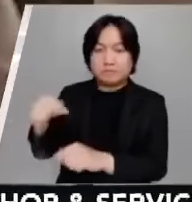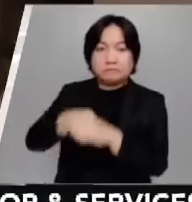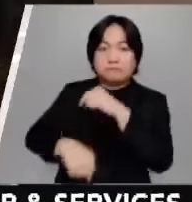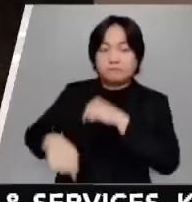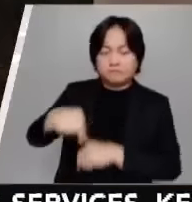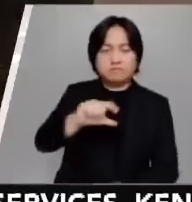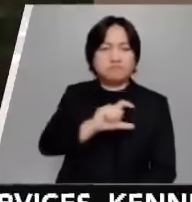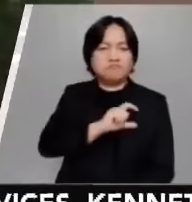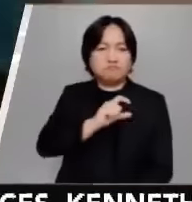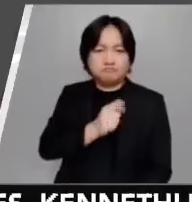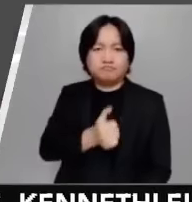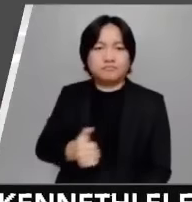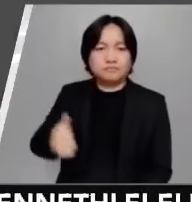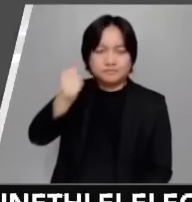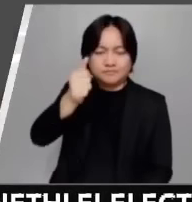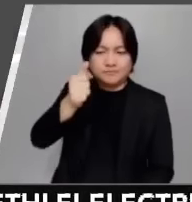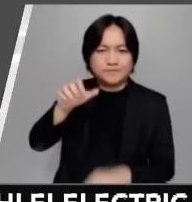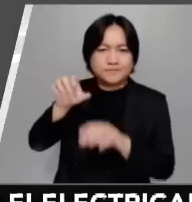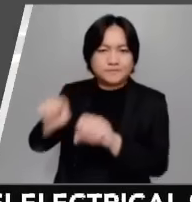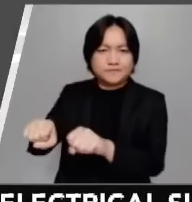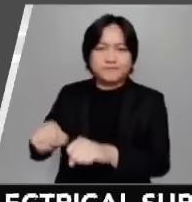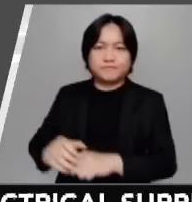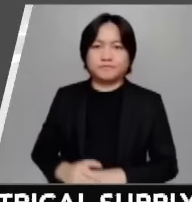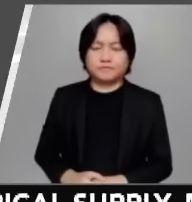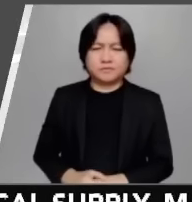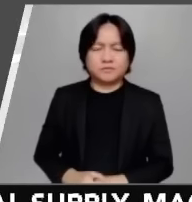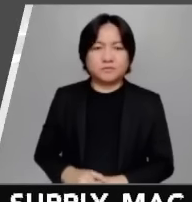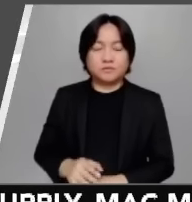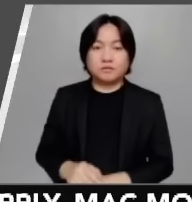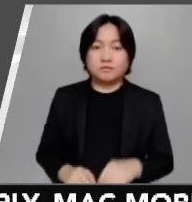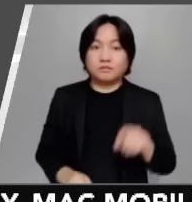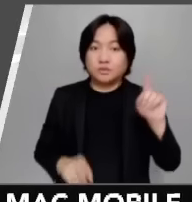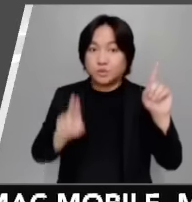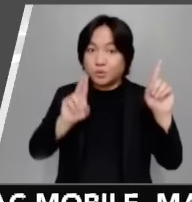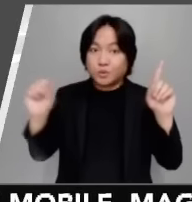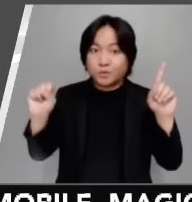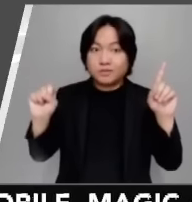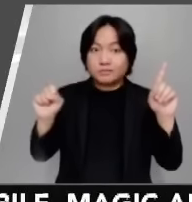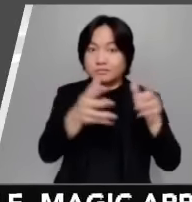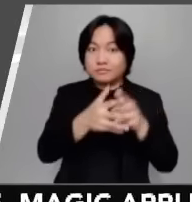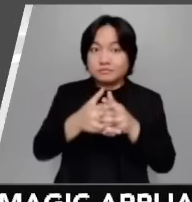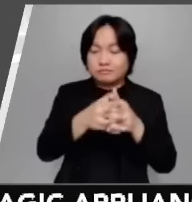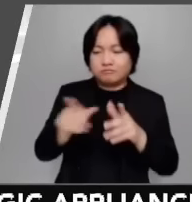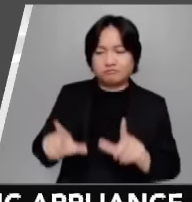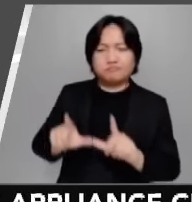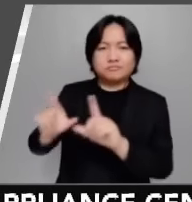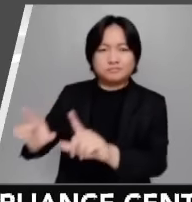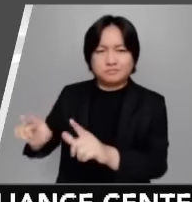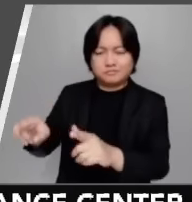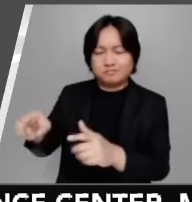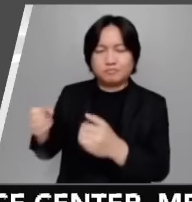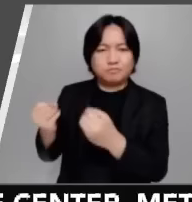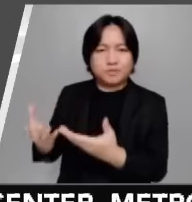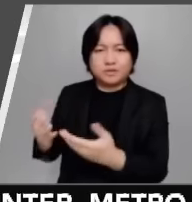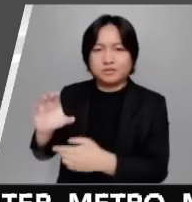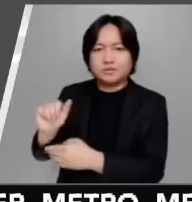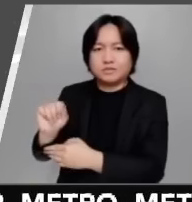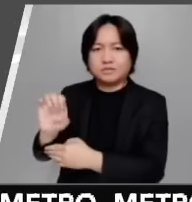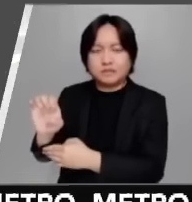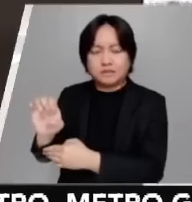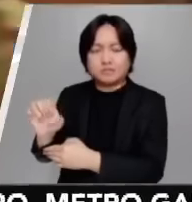Pilipinas si Kiboy wanted din ng federal Bureau of Investigation ng America si Kiboy para sa mga kasong sexual trafficking of